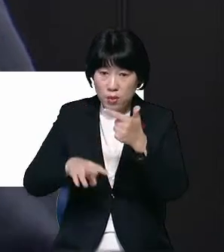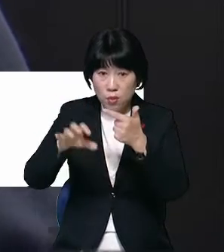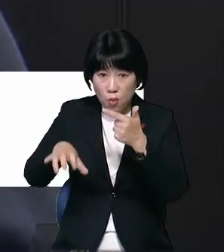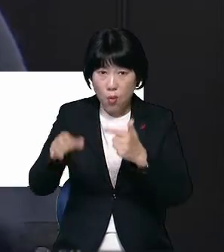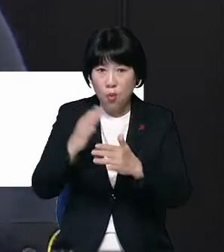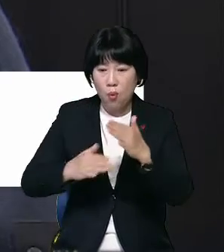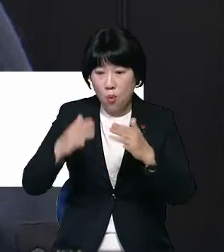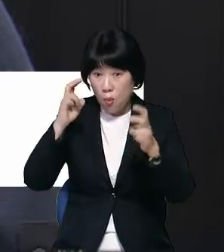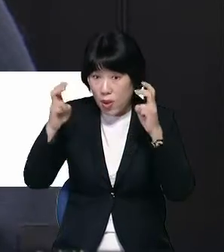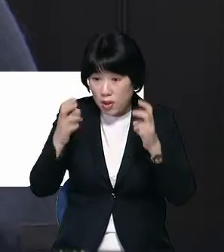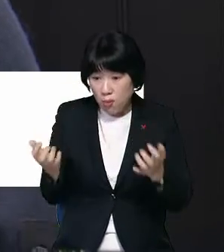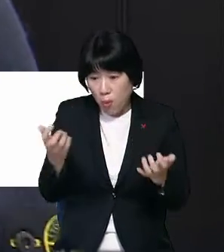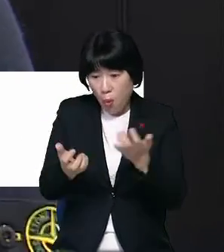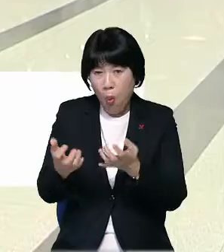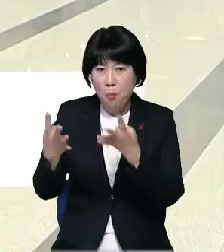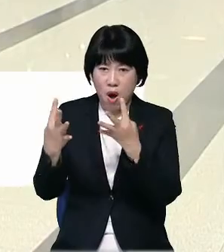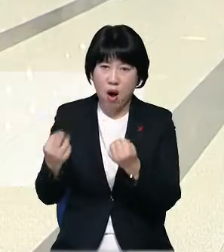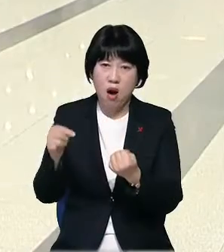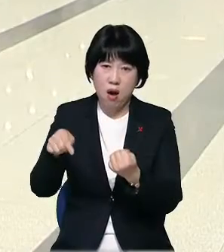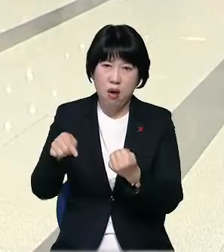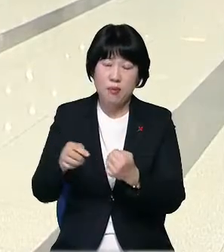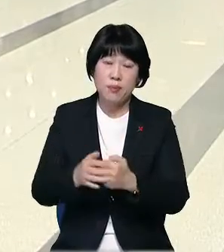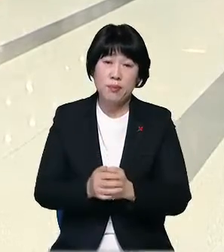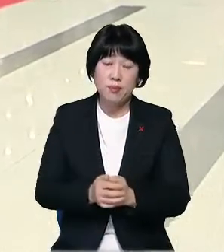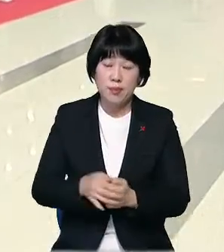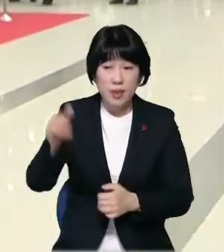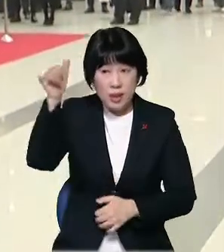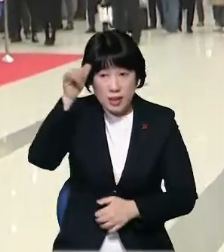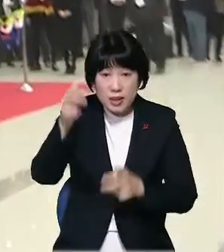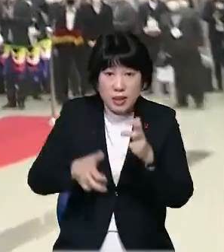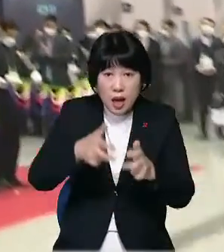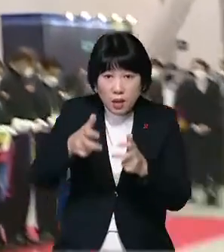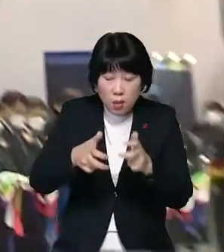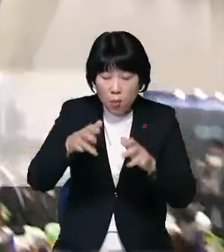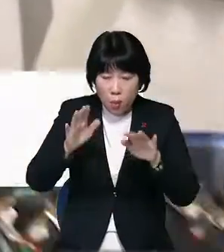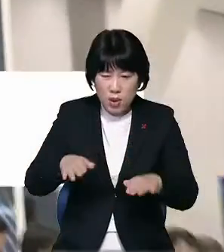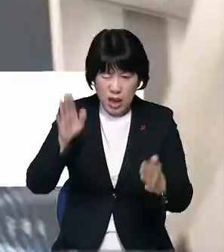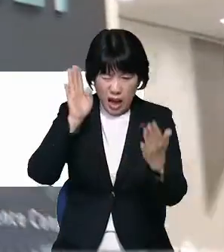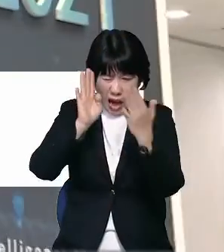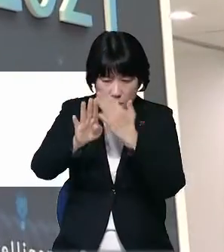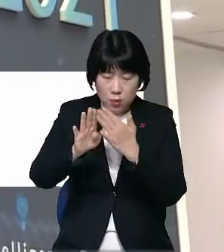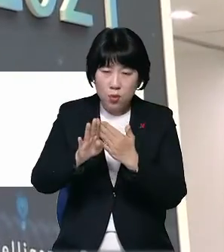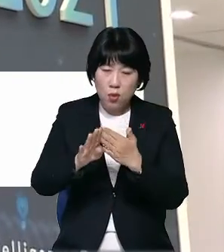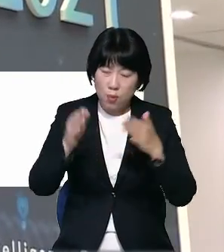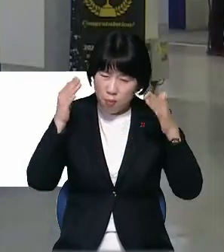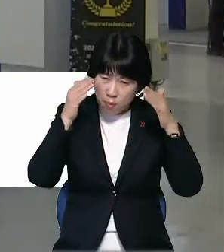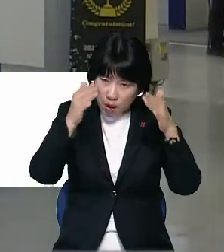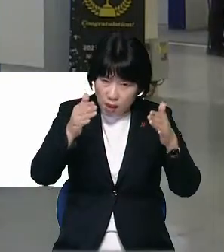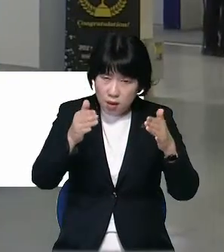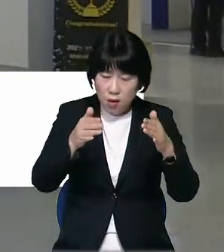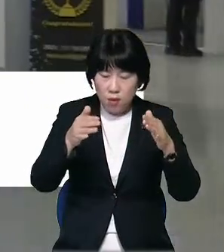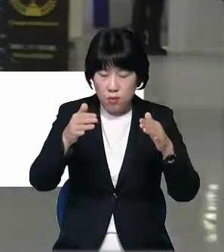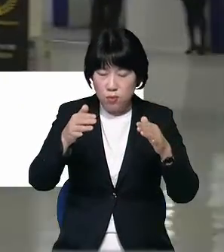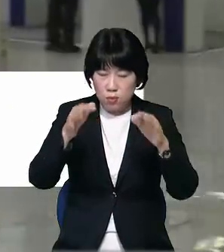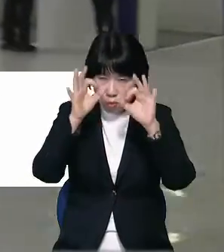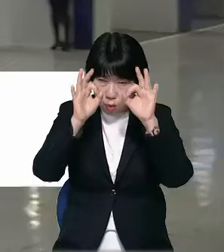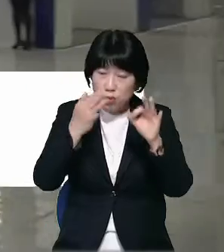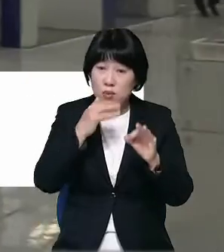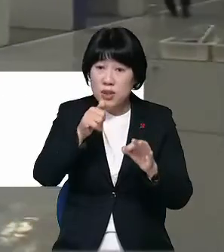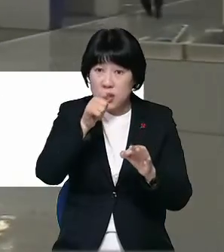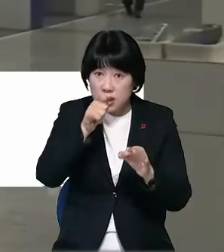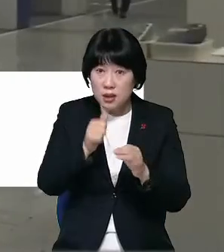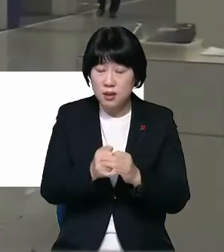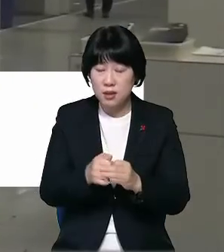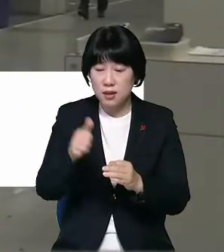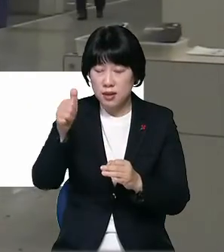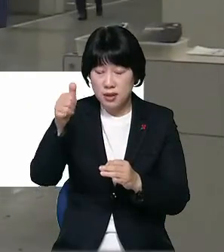공공 그 기업들이 굉장히 많거든요. 인공지능 산업의 현재와 앞으로 방향을 전망해 볼 수 있는 2021 글로벌